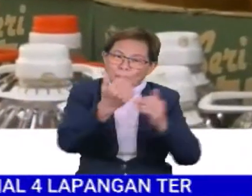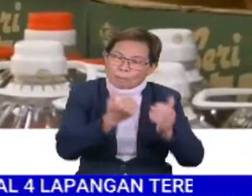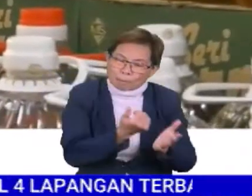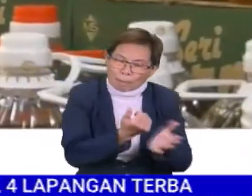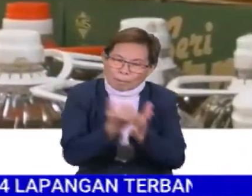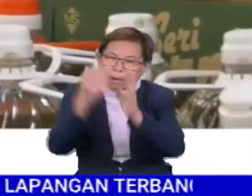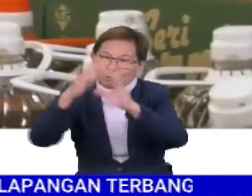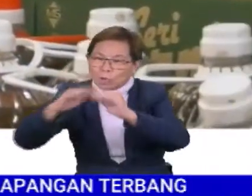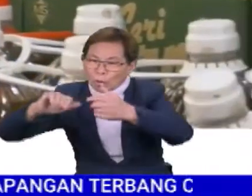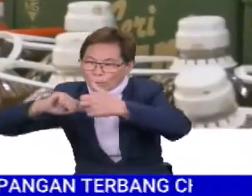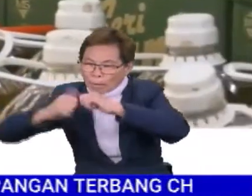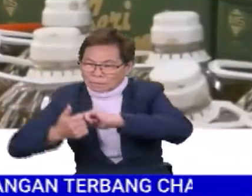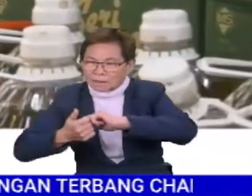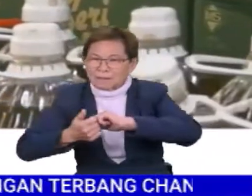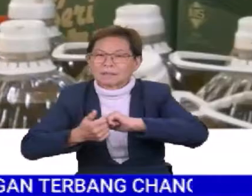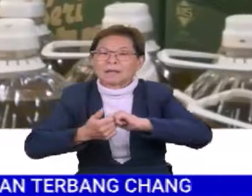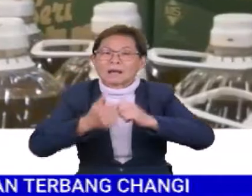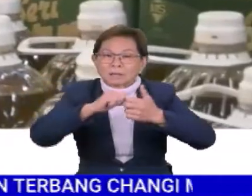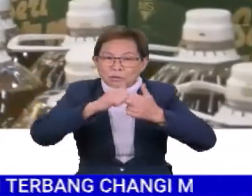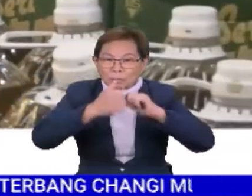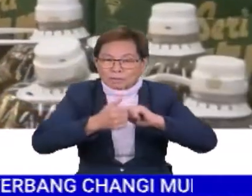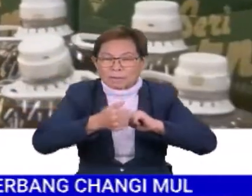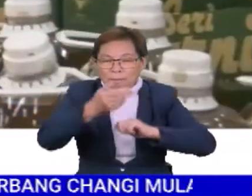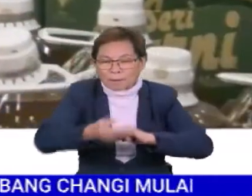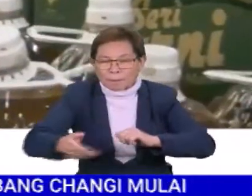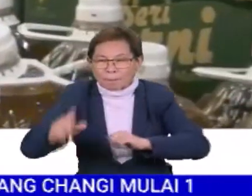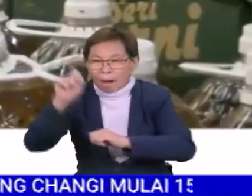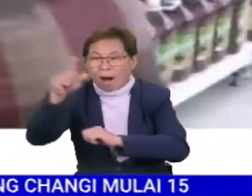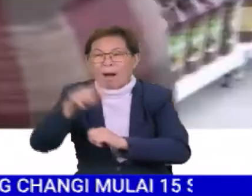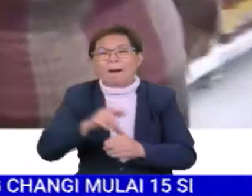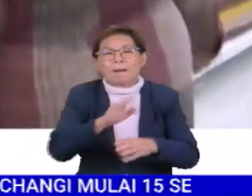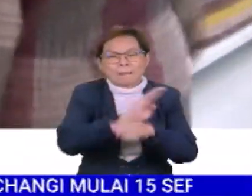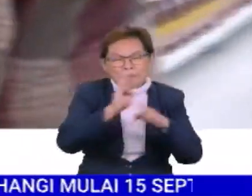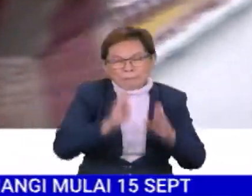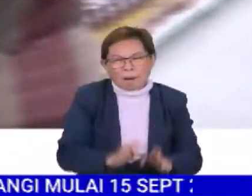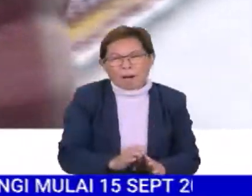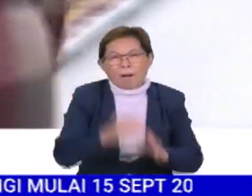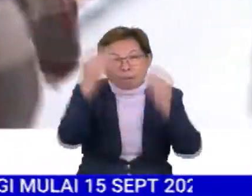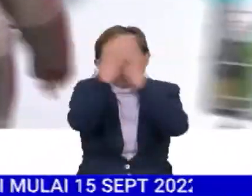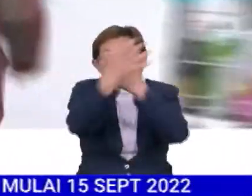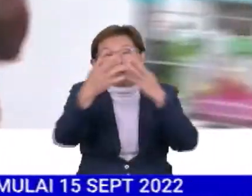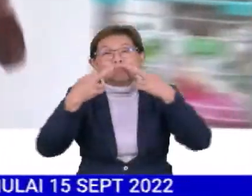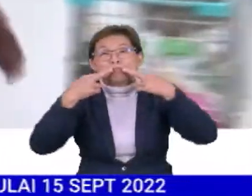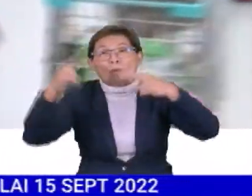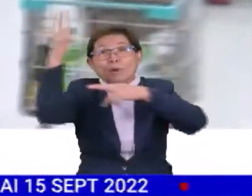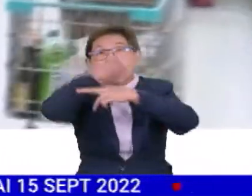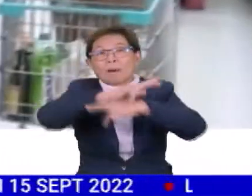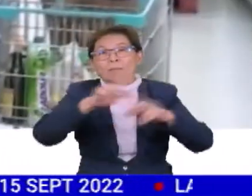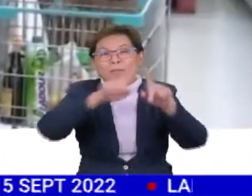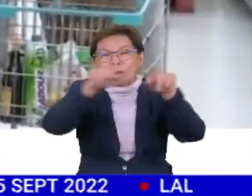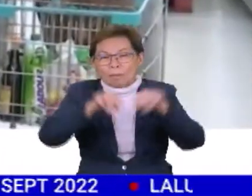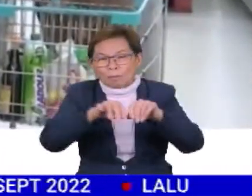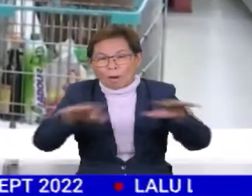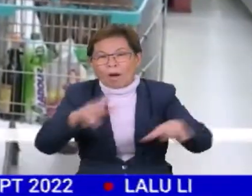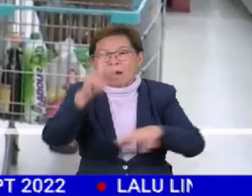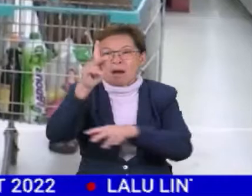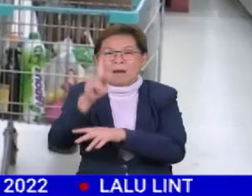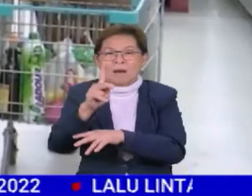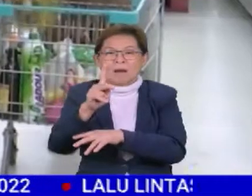menangani masalah kos sara hidup. Peniaga disaran sentiasa merujuk pengumuman rasmi kerajaan melalui laman web rasmi